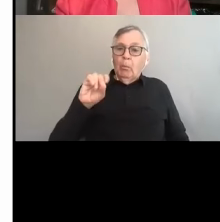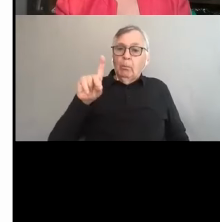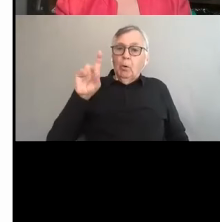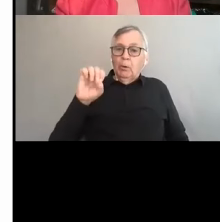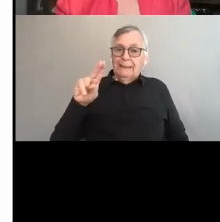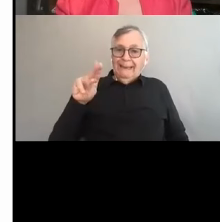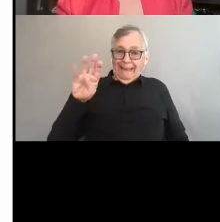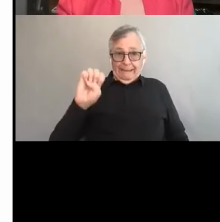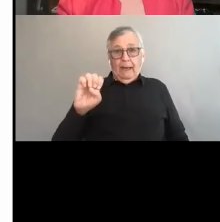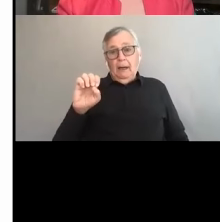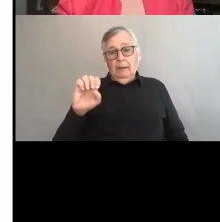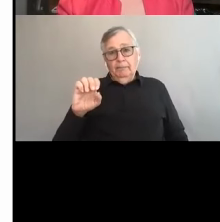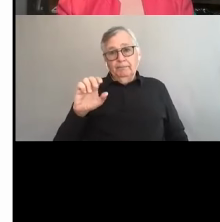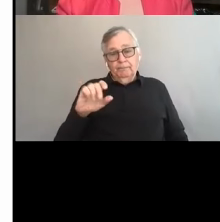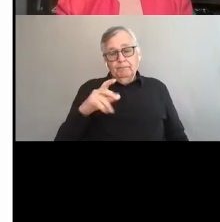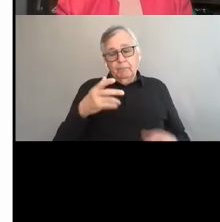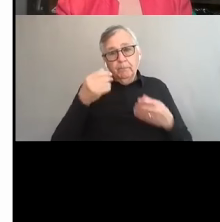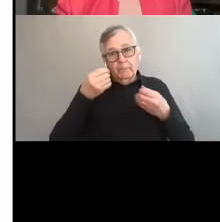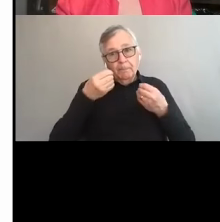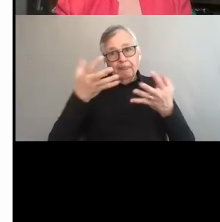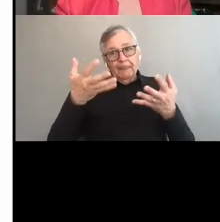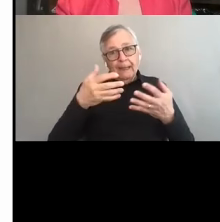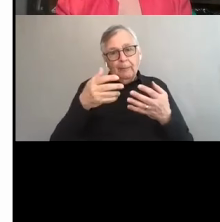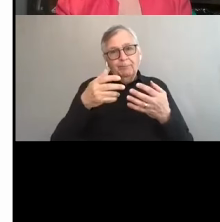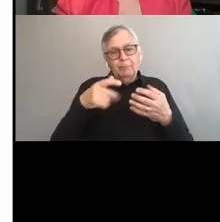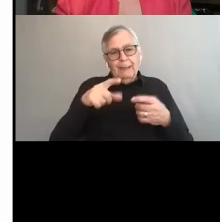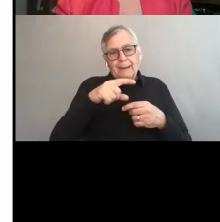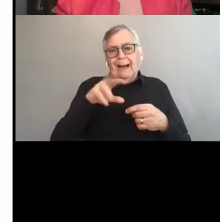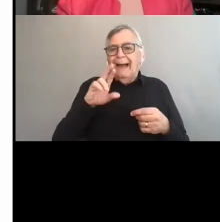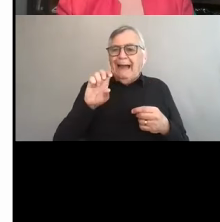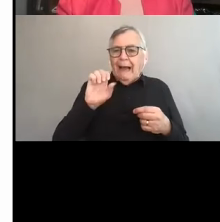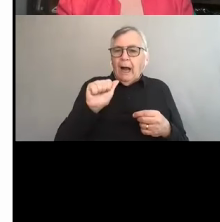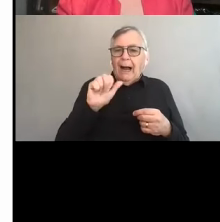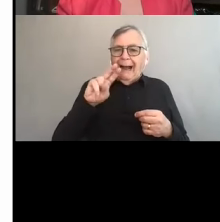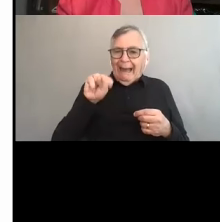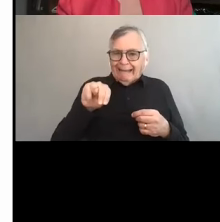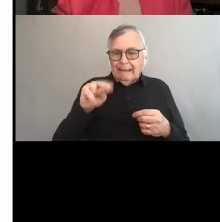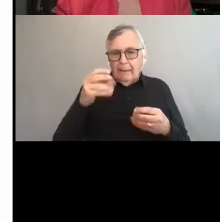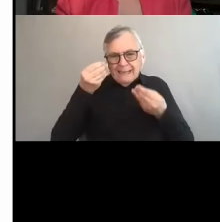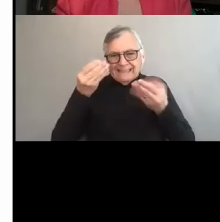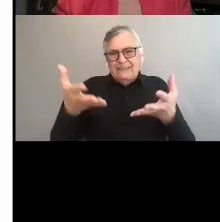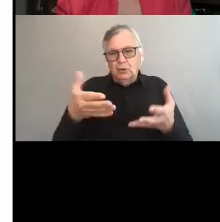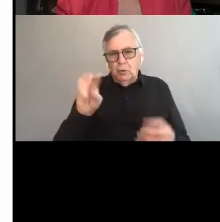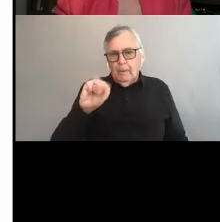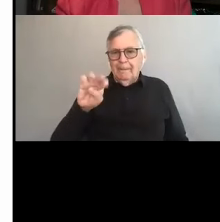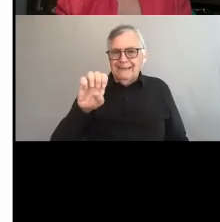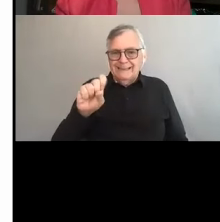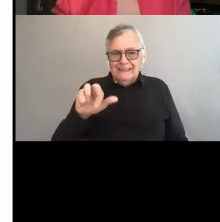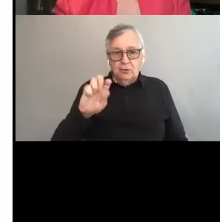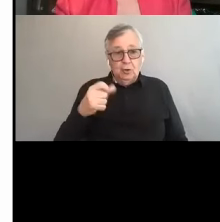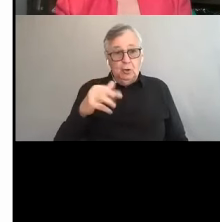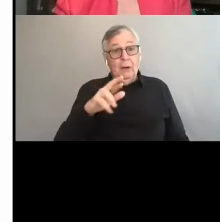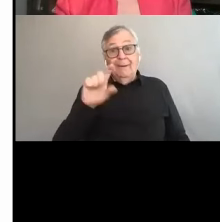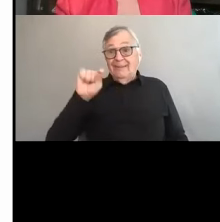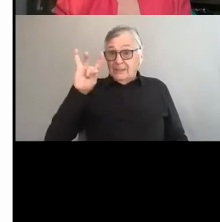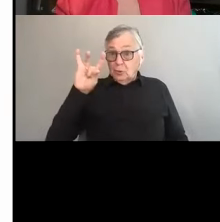ARN messager. Aussi, les essais cliniques de phase 3 contrôlés contre placebo, 28 000